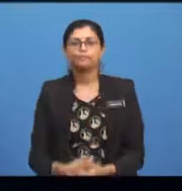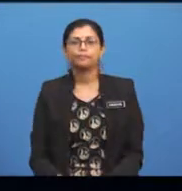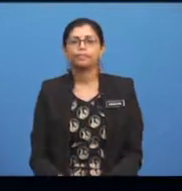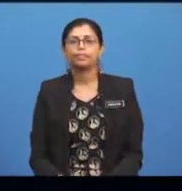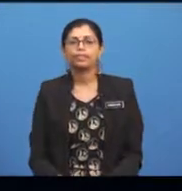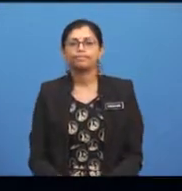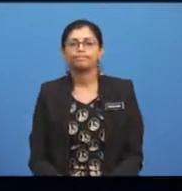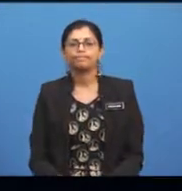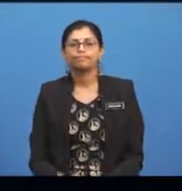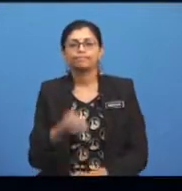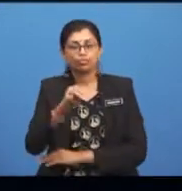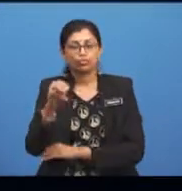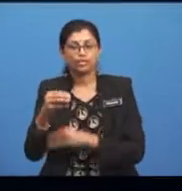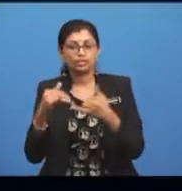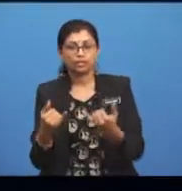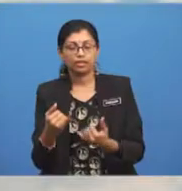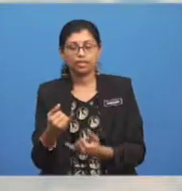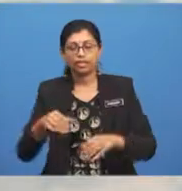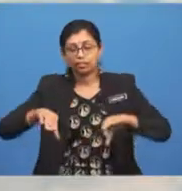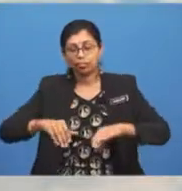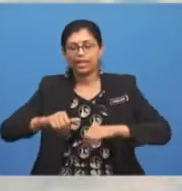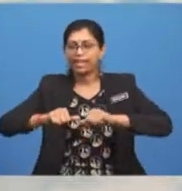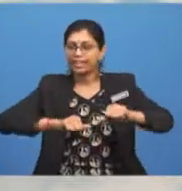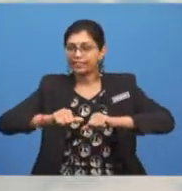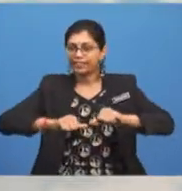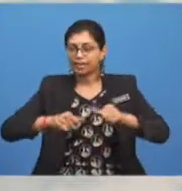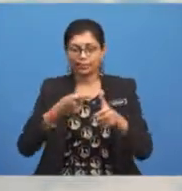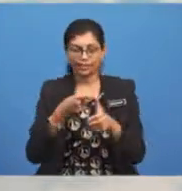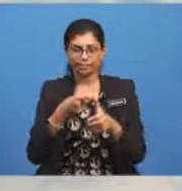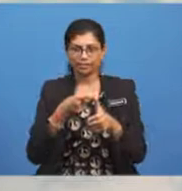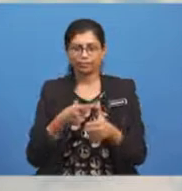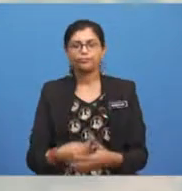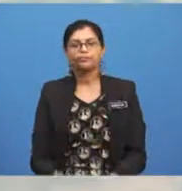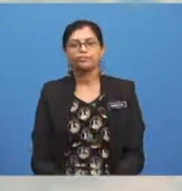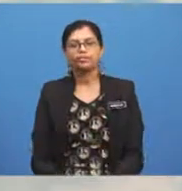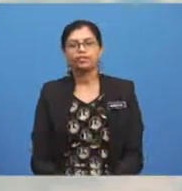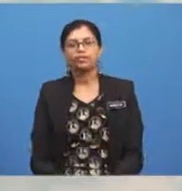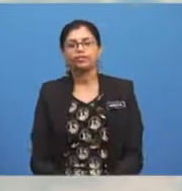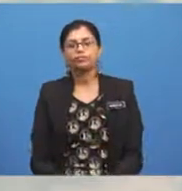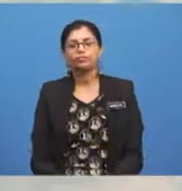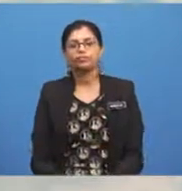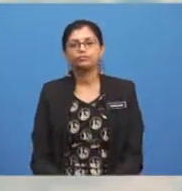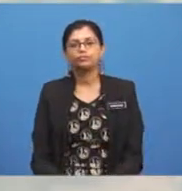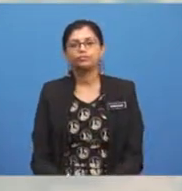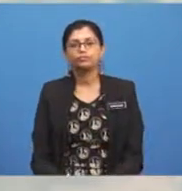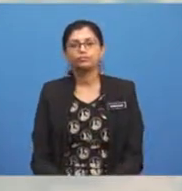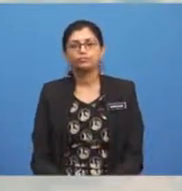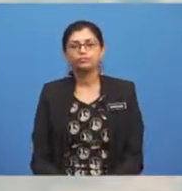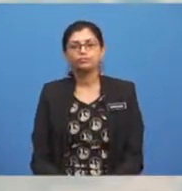Murid-murid, mari kita lakukan aktiviti yang pertama, iaitu